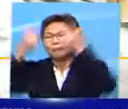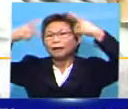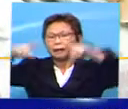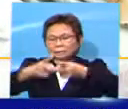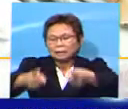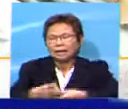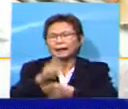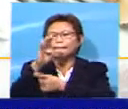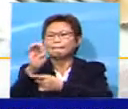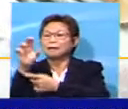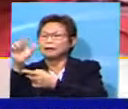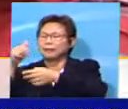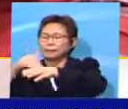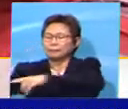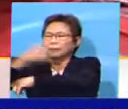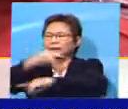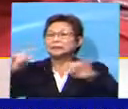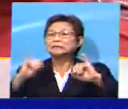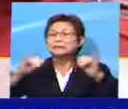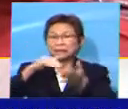daerah Bera Isnin ini.